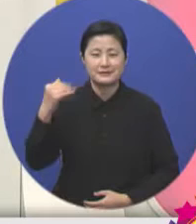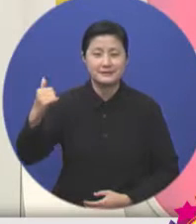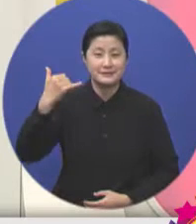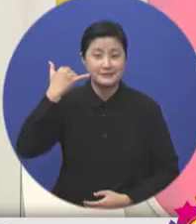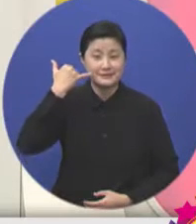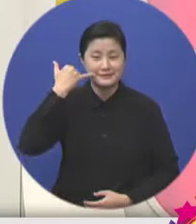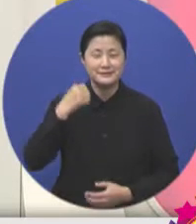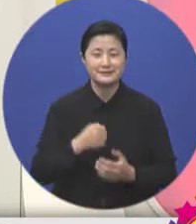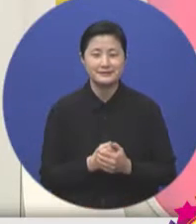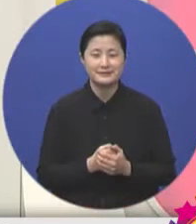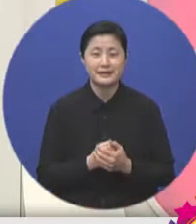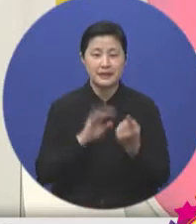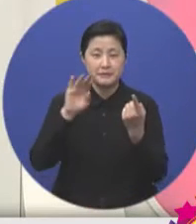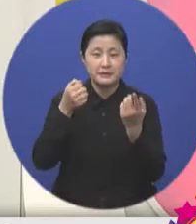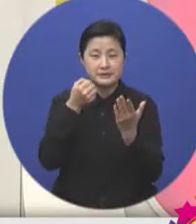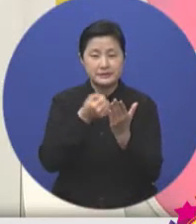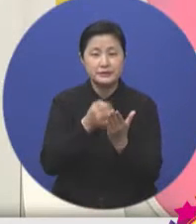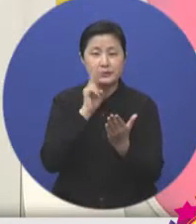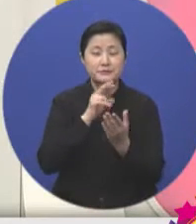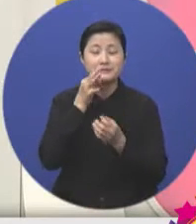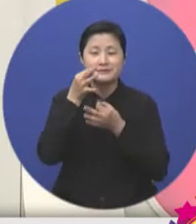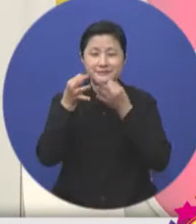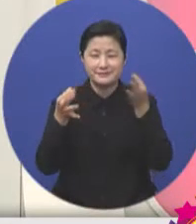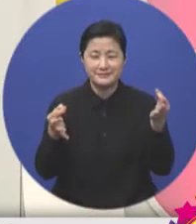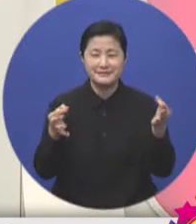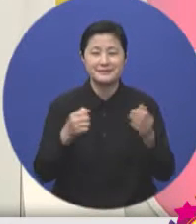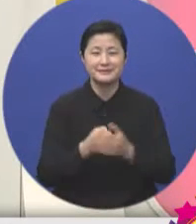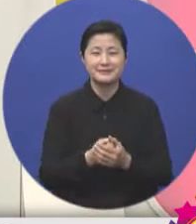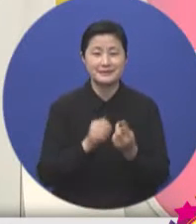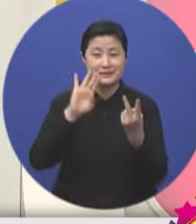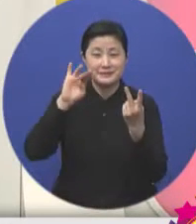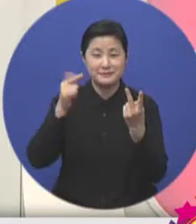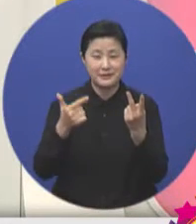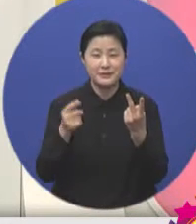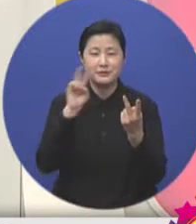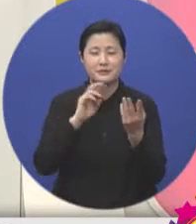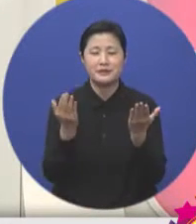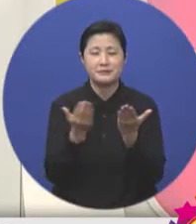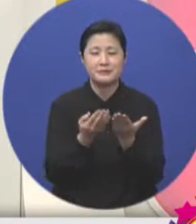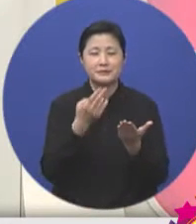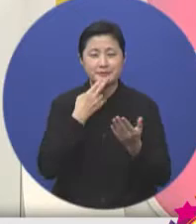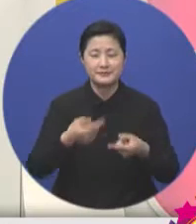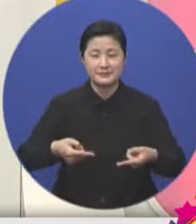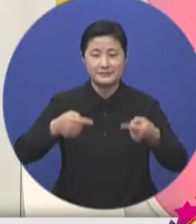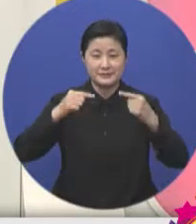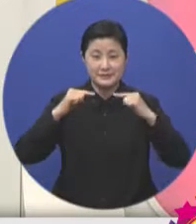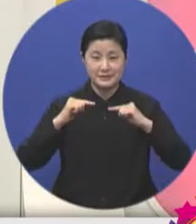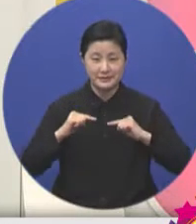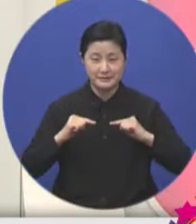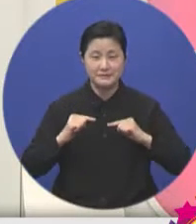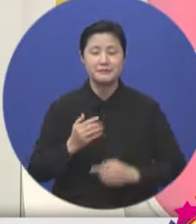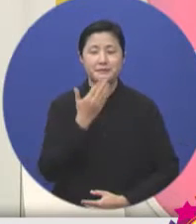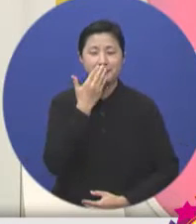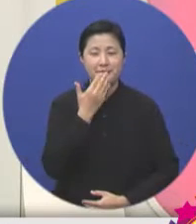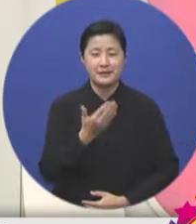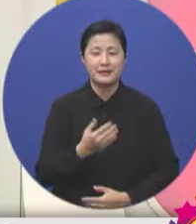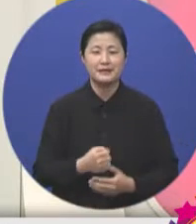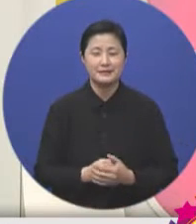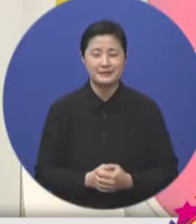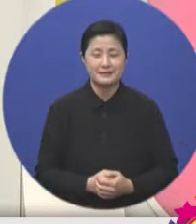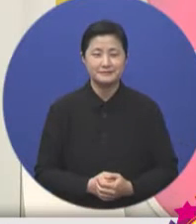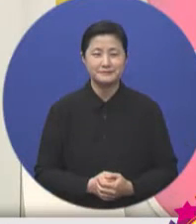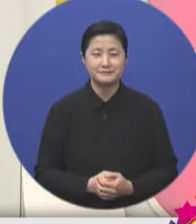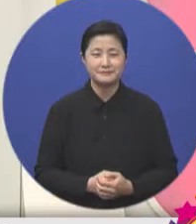060-608-1004번으로 들어오셔서요. 1번은 지정곡 부르기, 2번은 무반주 노래 부르기로 방송에 참여하실